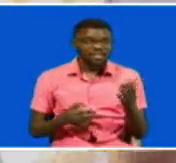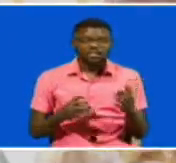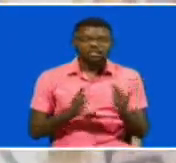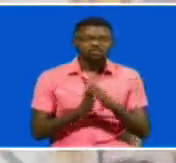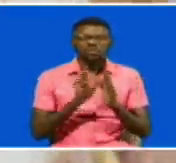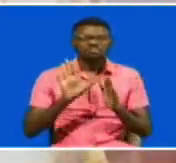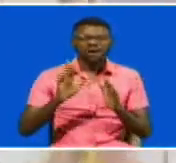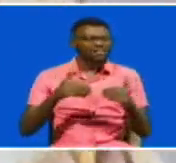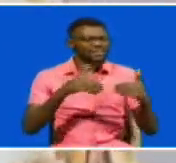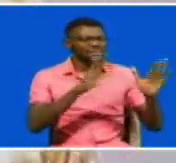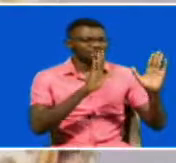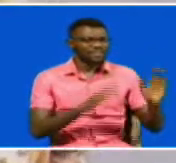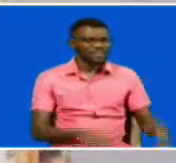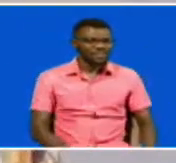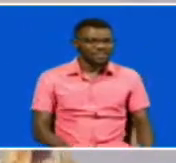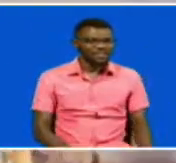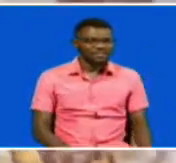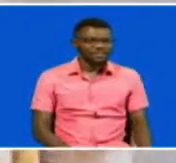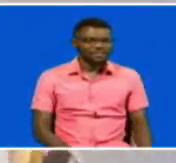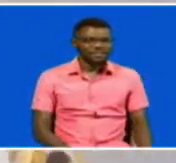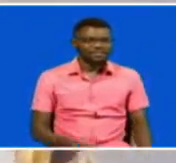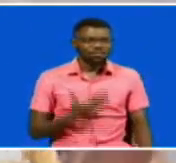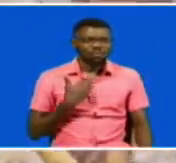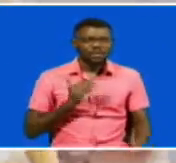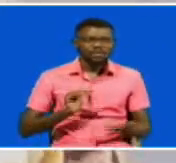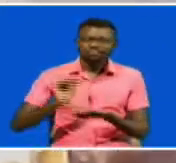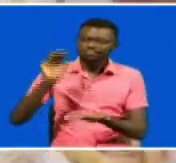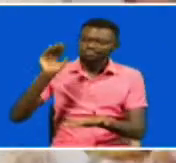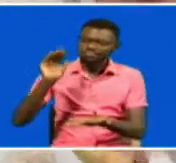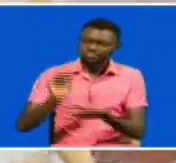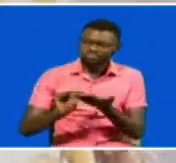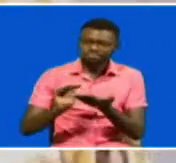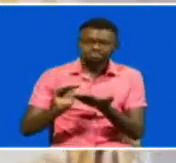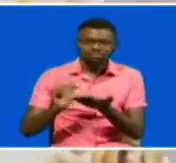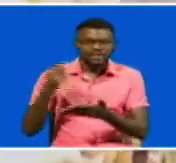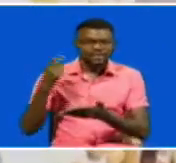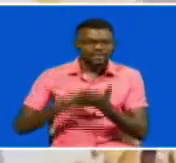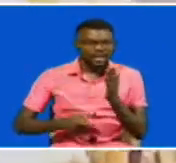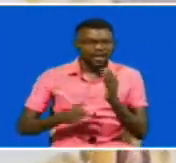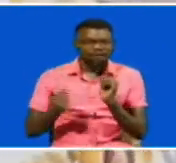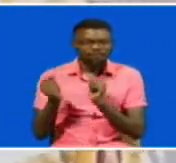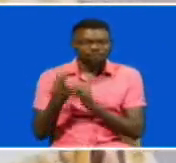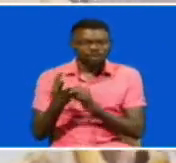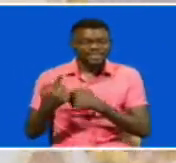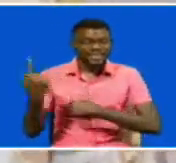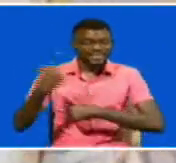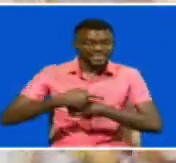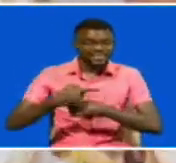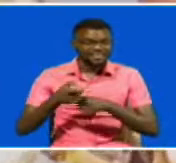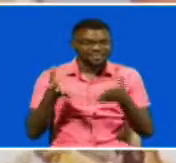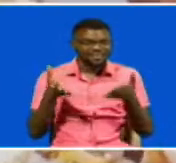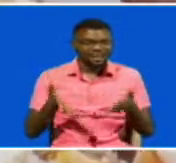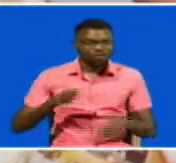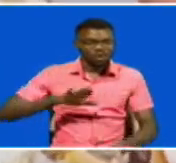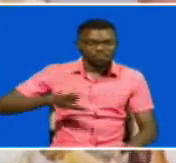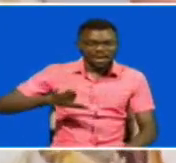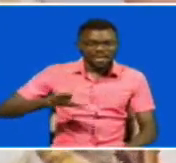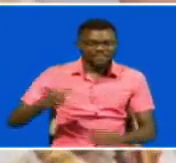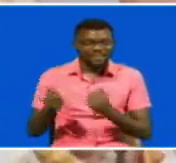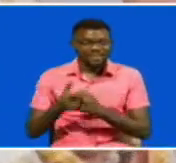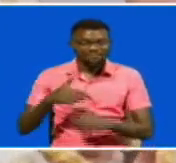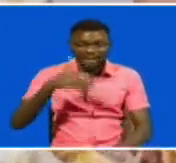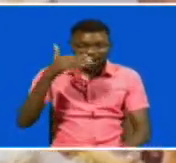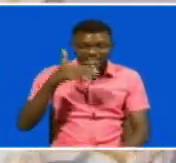nayo. Irudi chini. Ndani ya siku 14. Sasa imebaki siku 11 peke